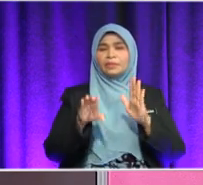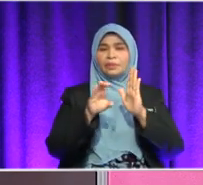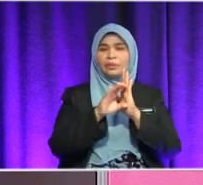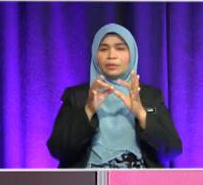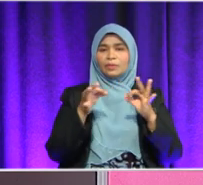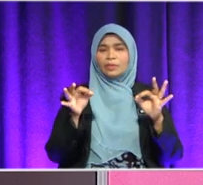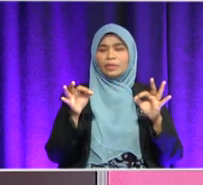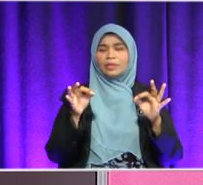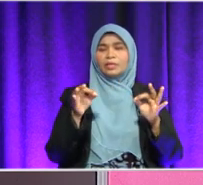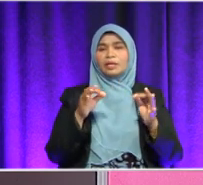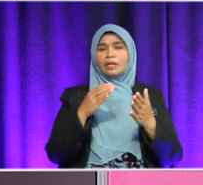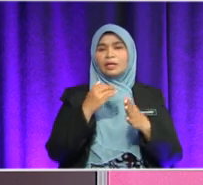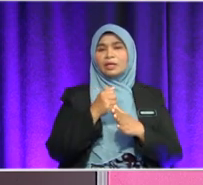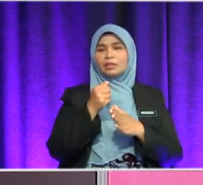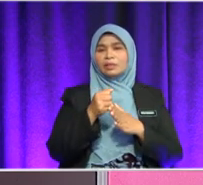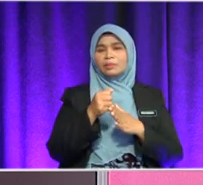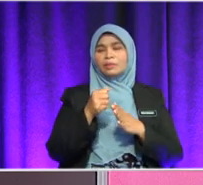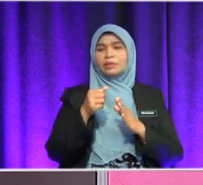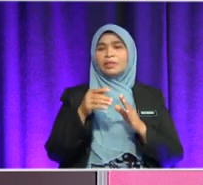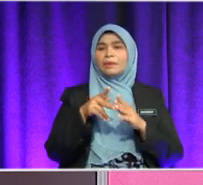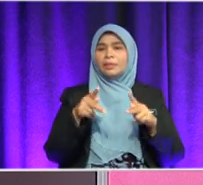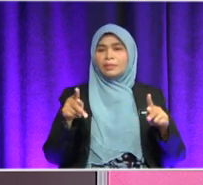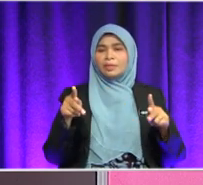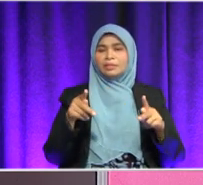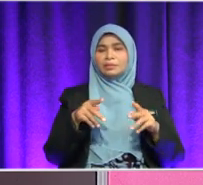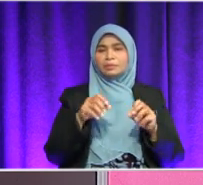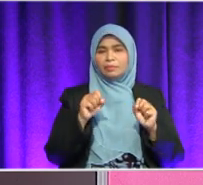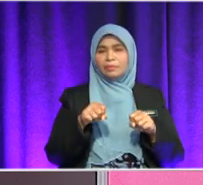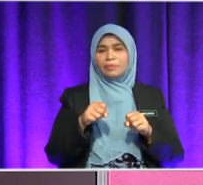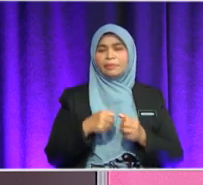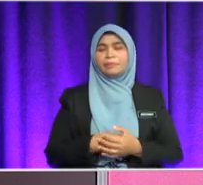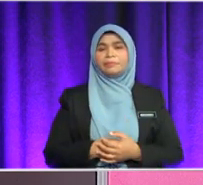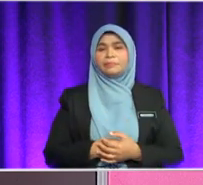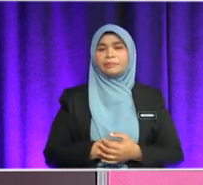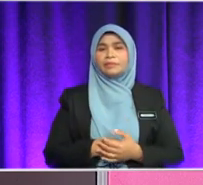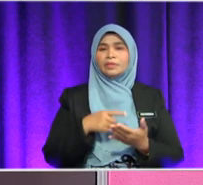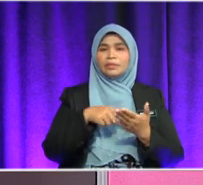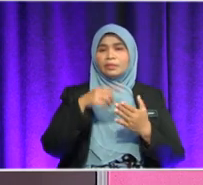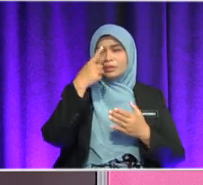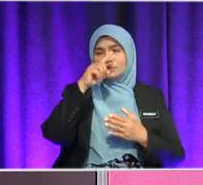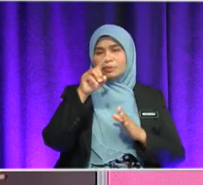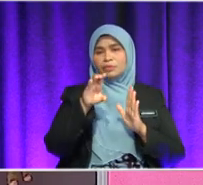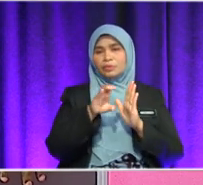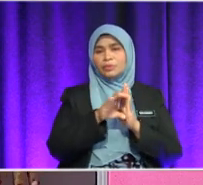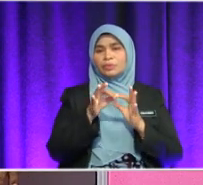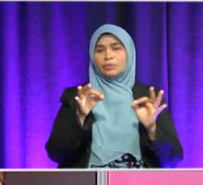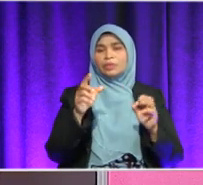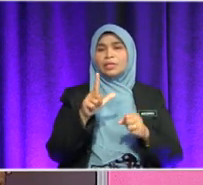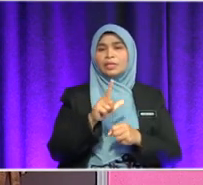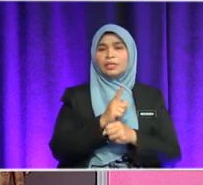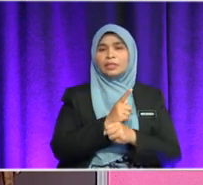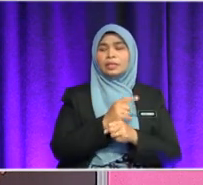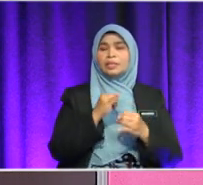perumpamaan pun boleh contoh peribahasa pembeli itu contoh untuk dan seterusnya yang terakhir